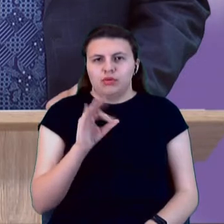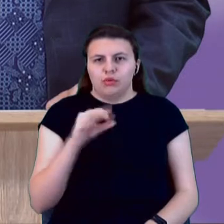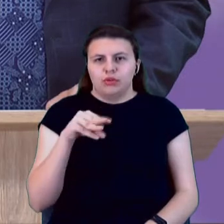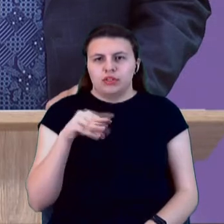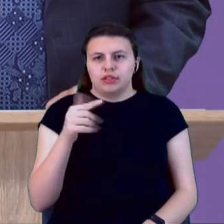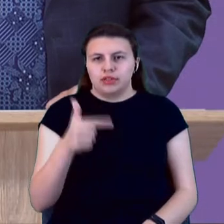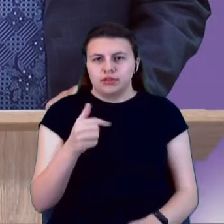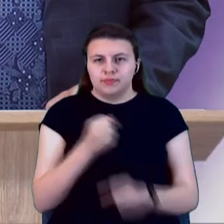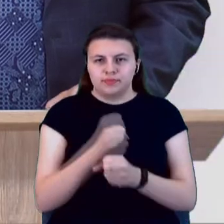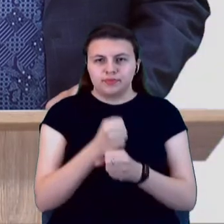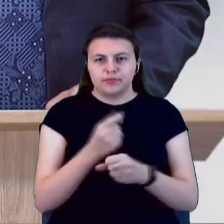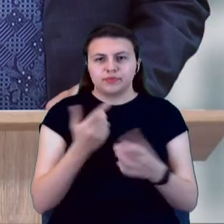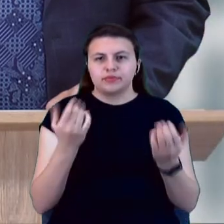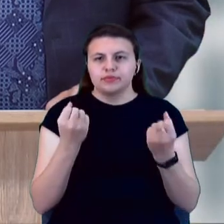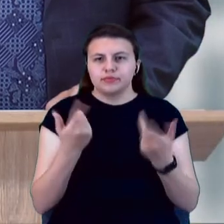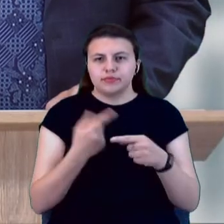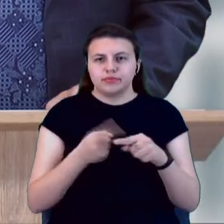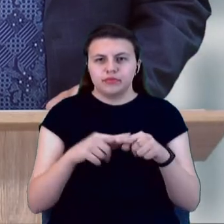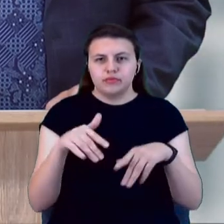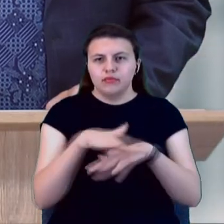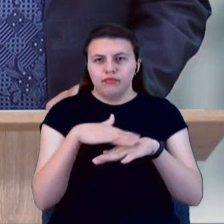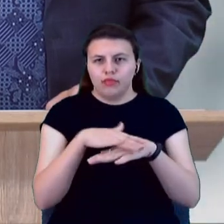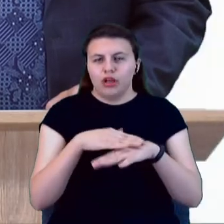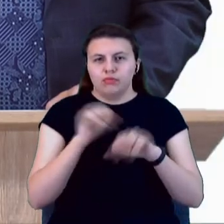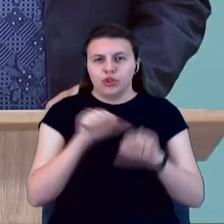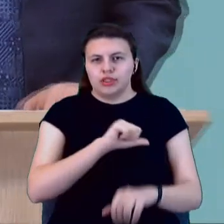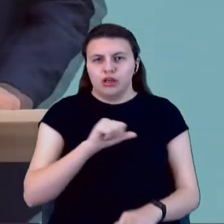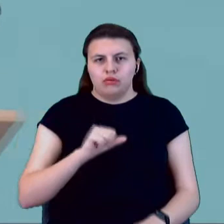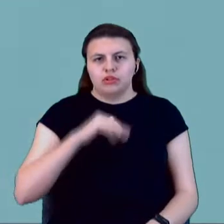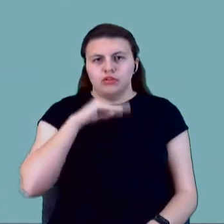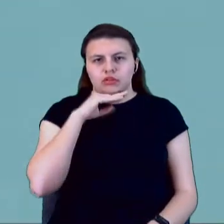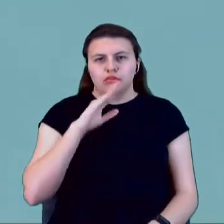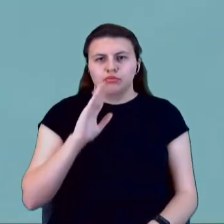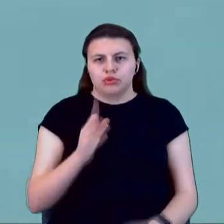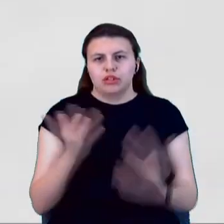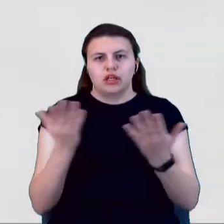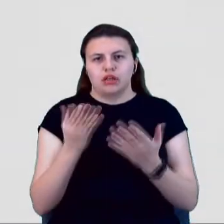ця громада може бути, на ваш погляд, самодостатньою і за яких умов?